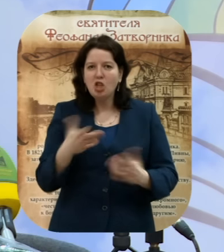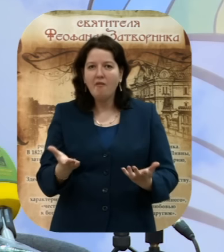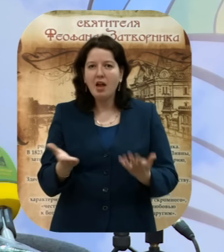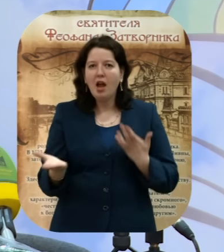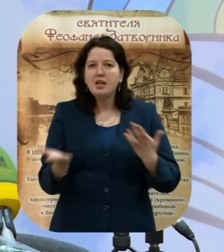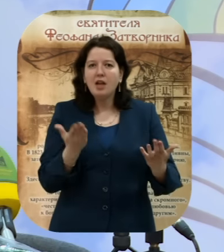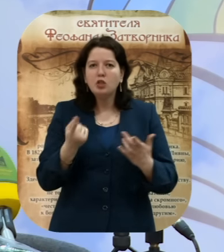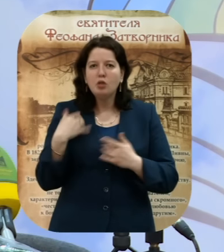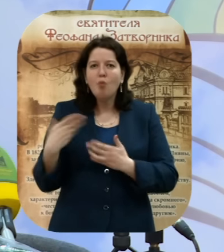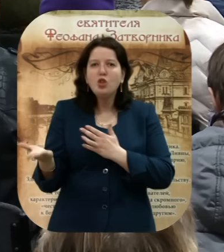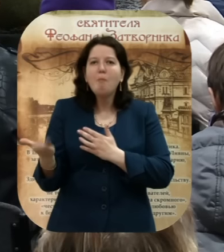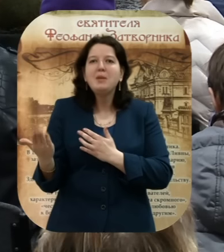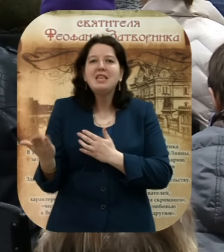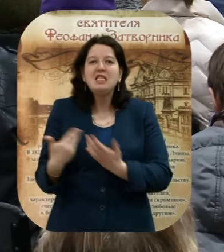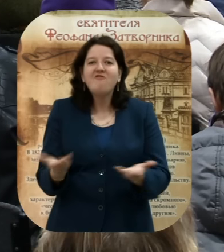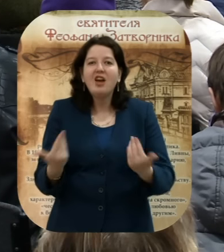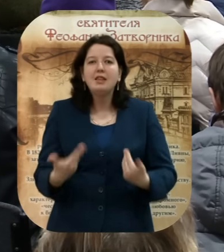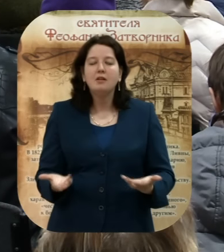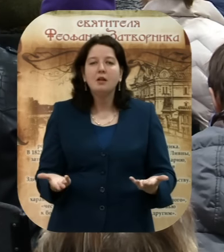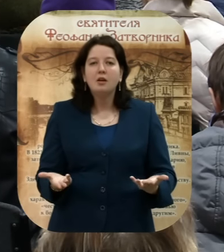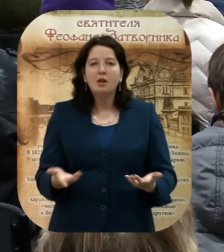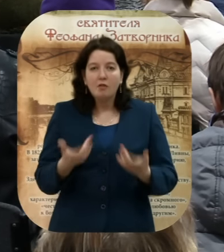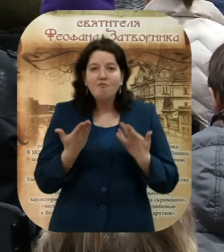он призван.